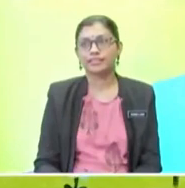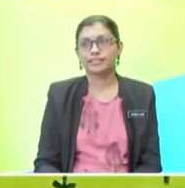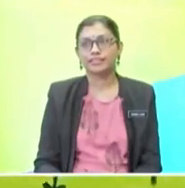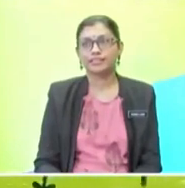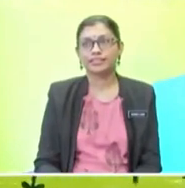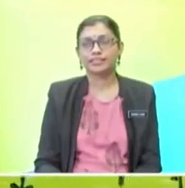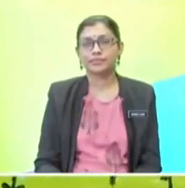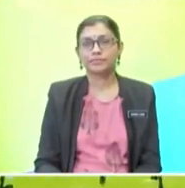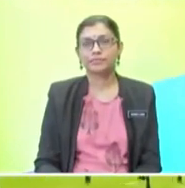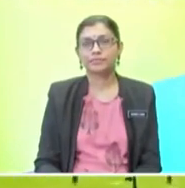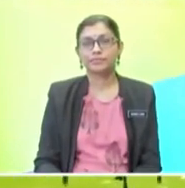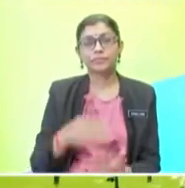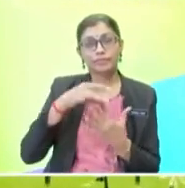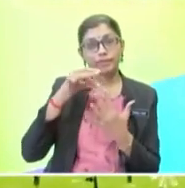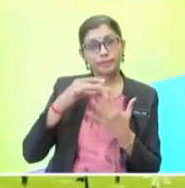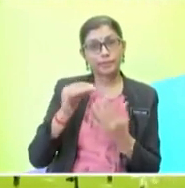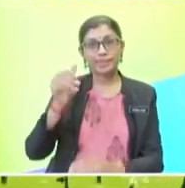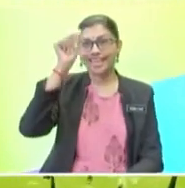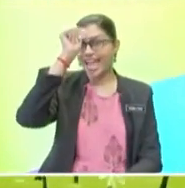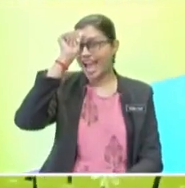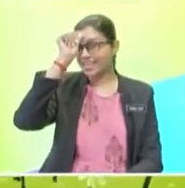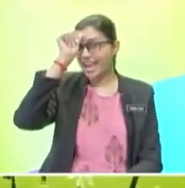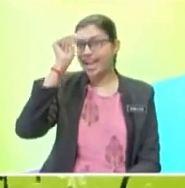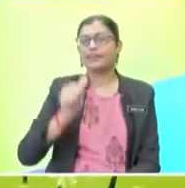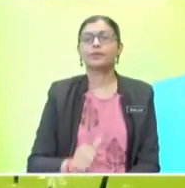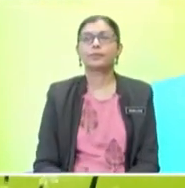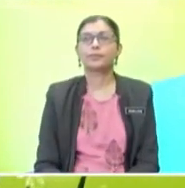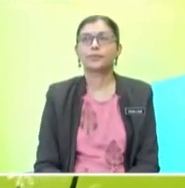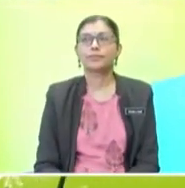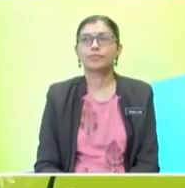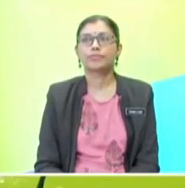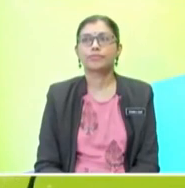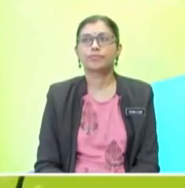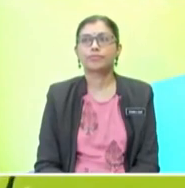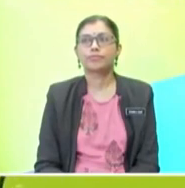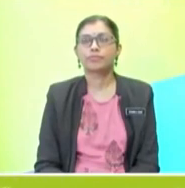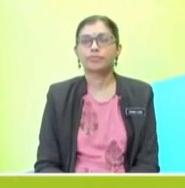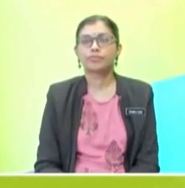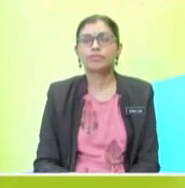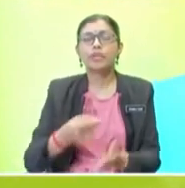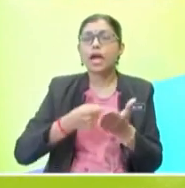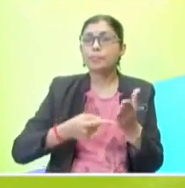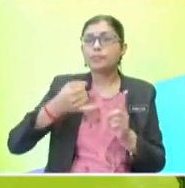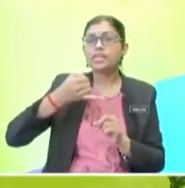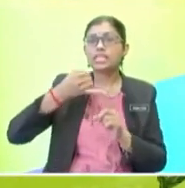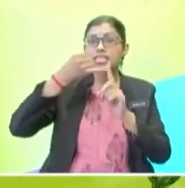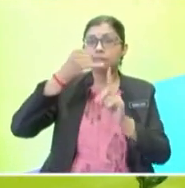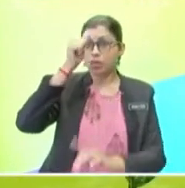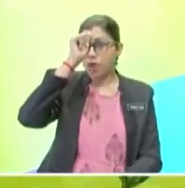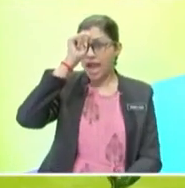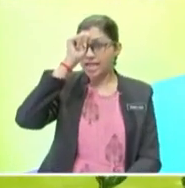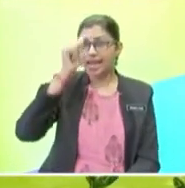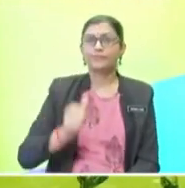Okey. Saya, cikgu, saya memilih ayah saya. Okey, boleh kongsi dengan cikgu apa istimewanya ayah Fatma?